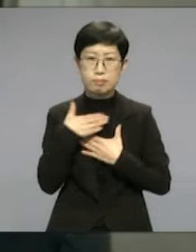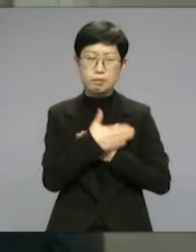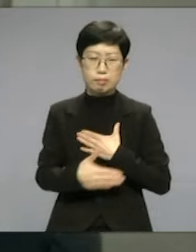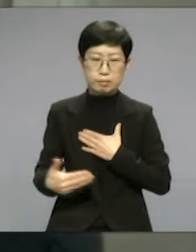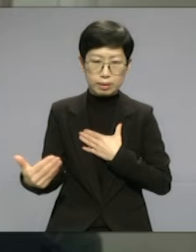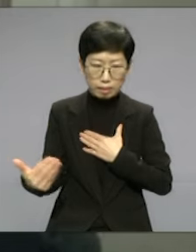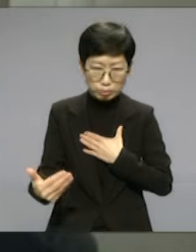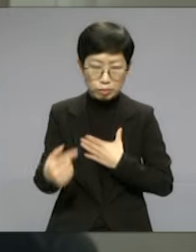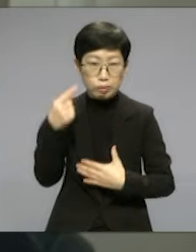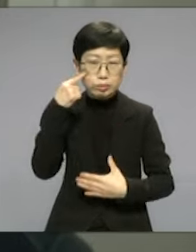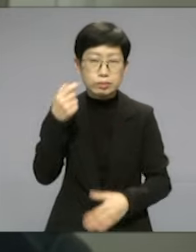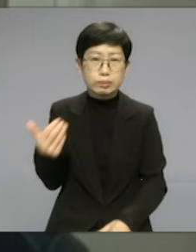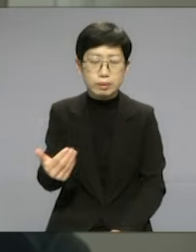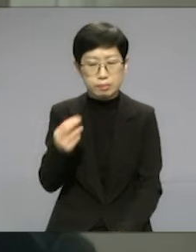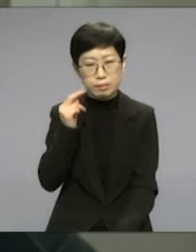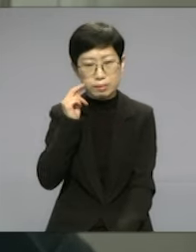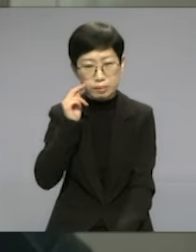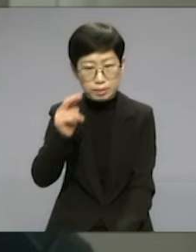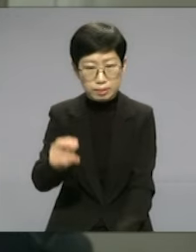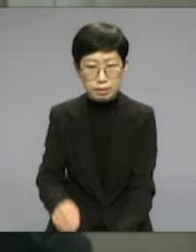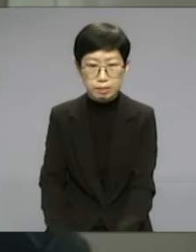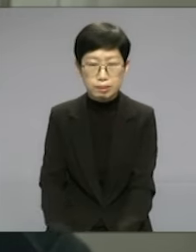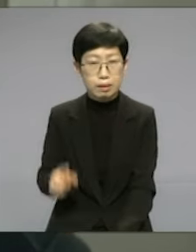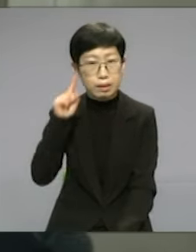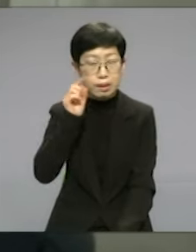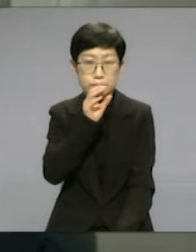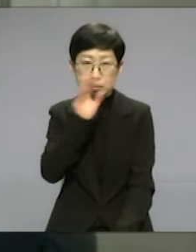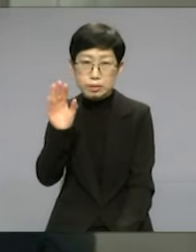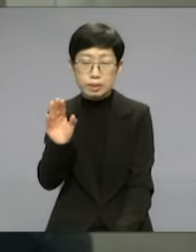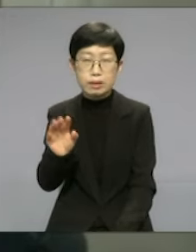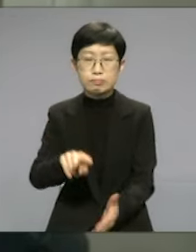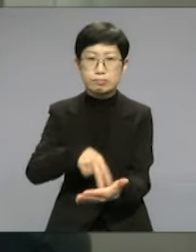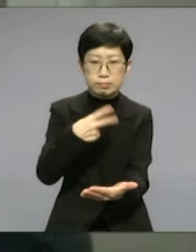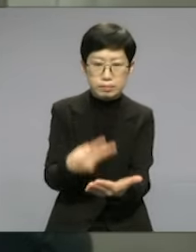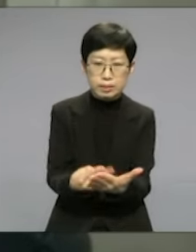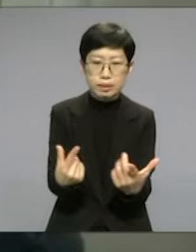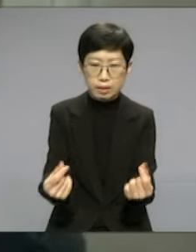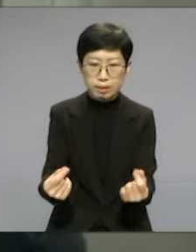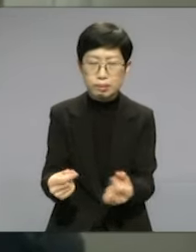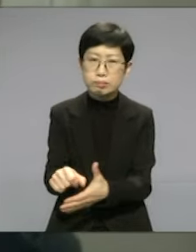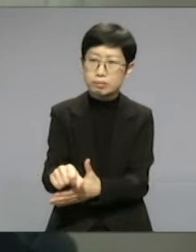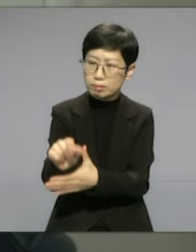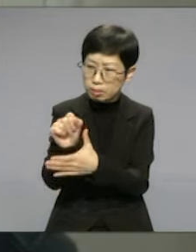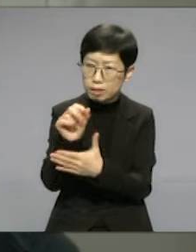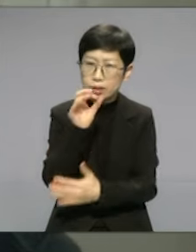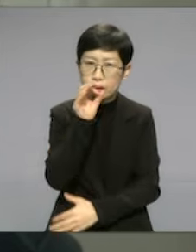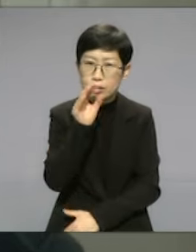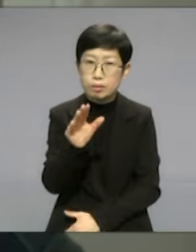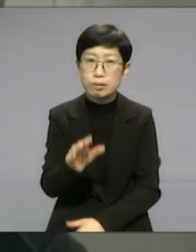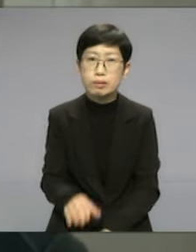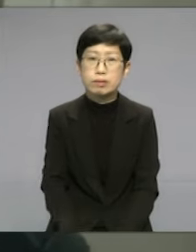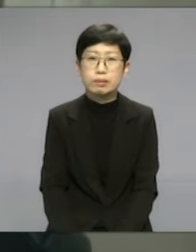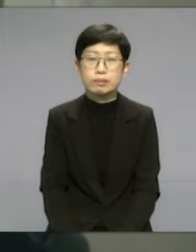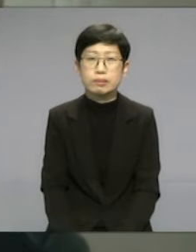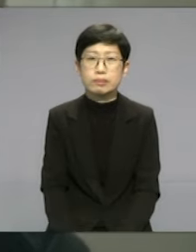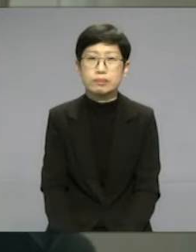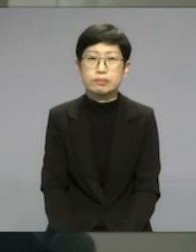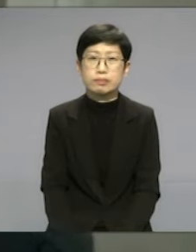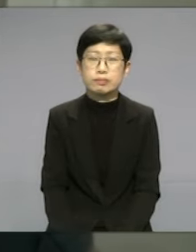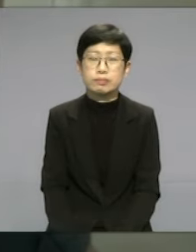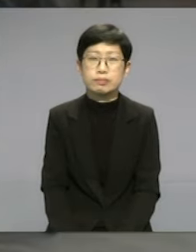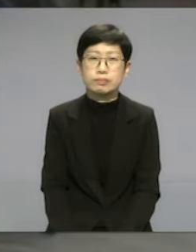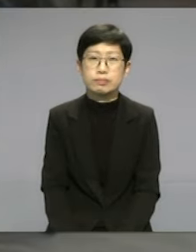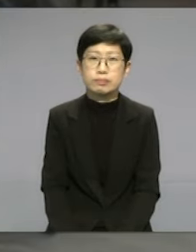Muita dor no corpo, dor nos olhos, né? Tipo, não posso nem erguer a cabeça, parece que eu vou